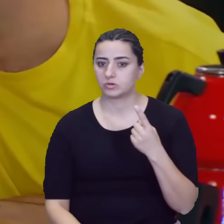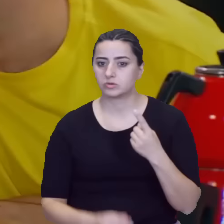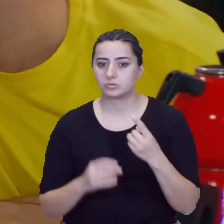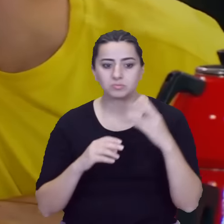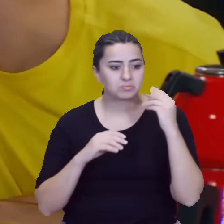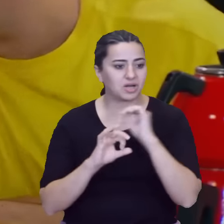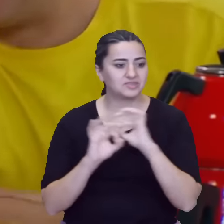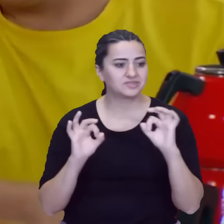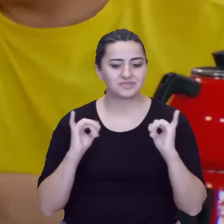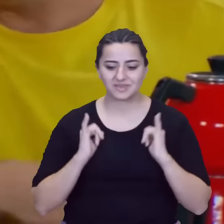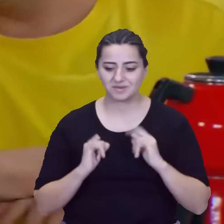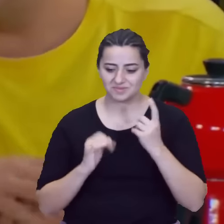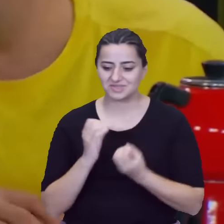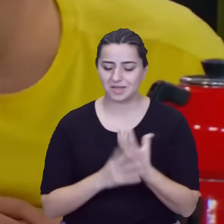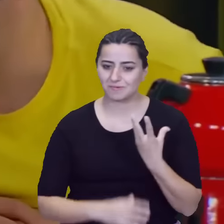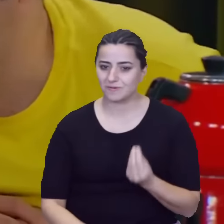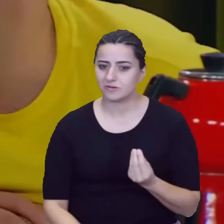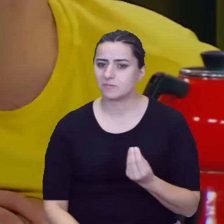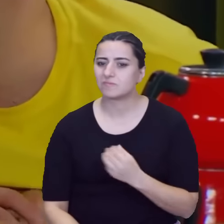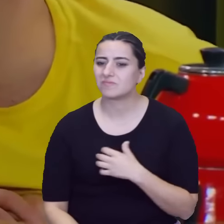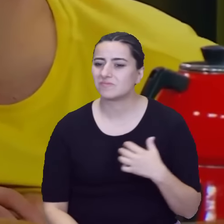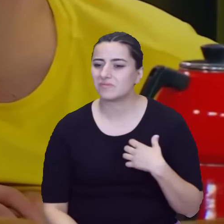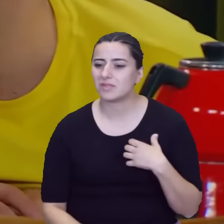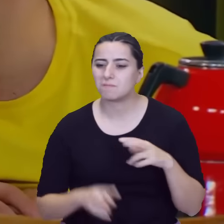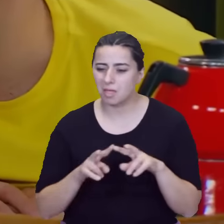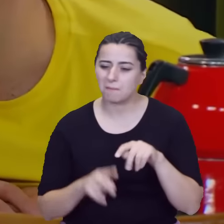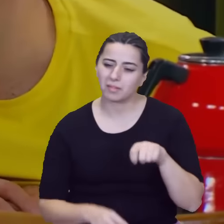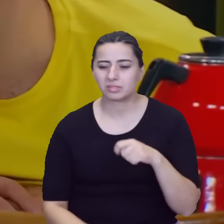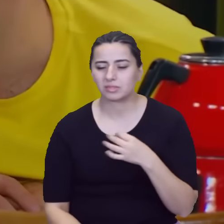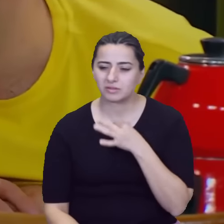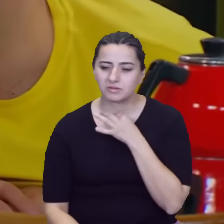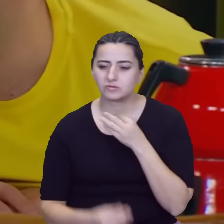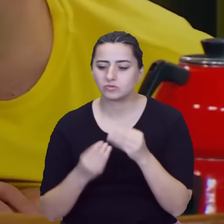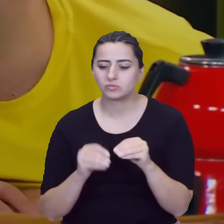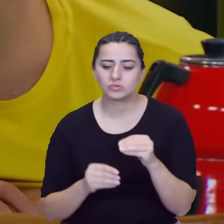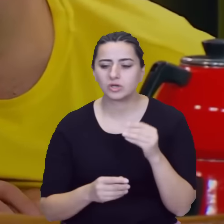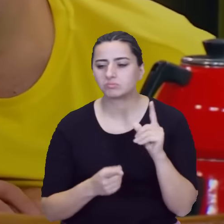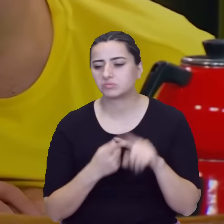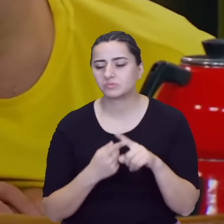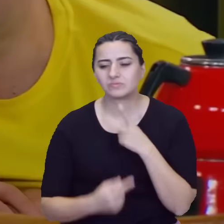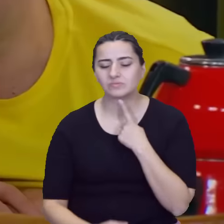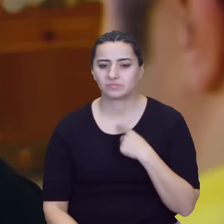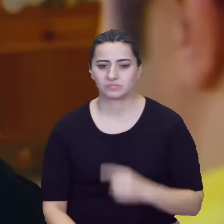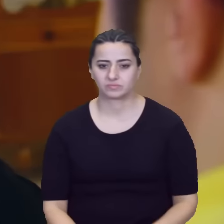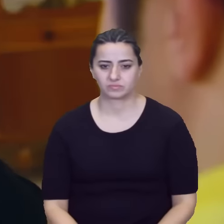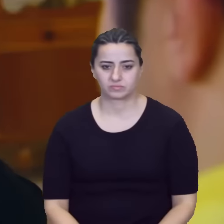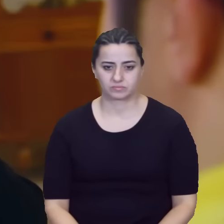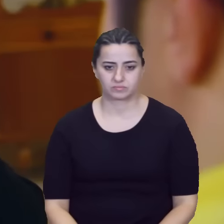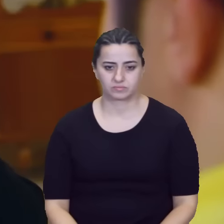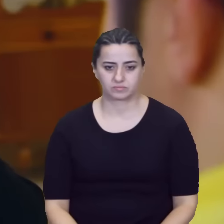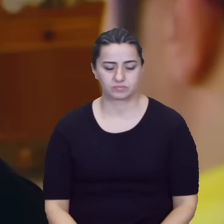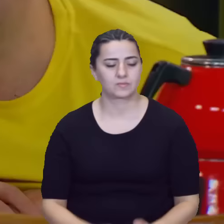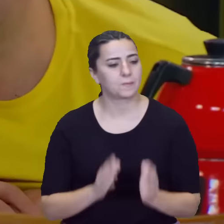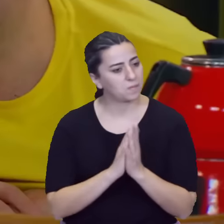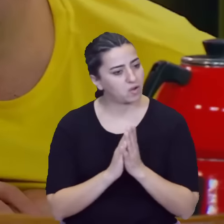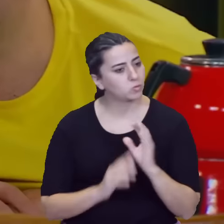sabah geçti. Anne ya, menemen yapsana be. Yumurta kalmamış, çok canım çekti.